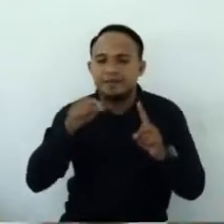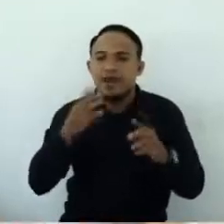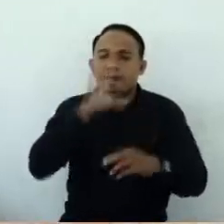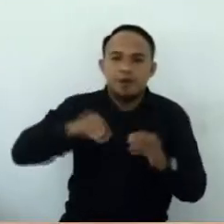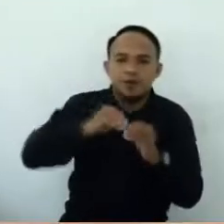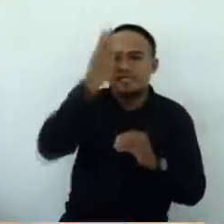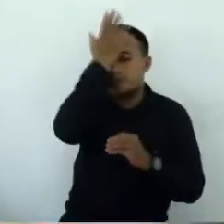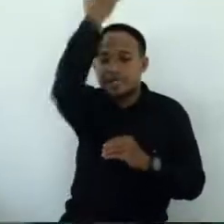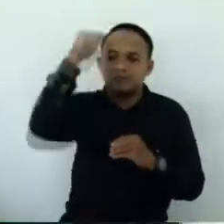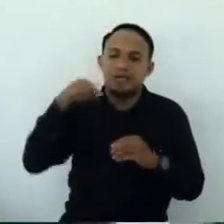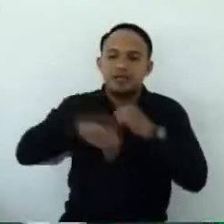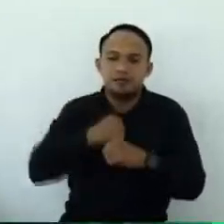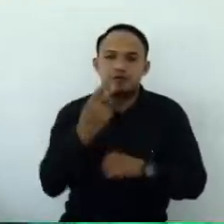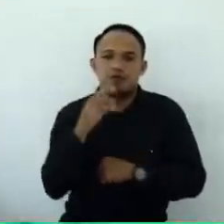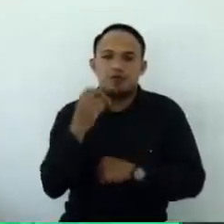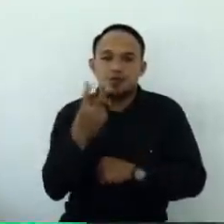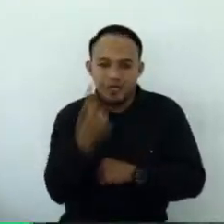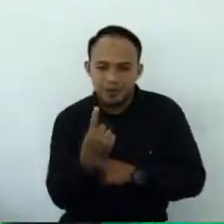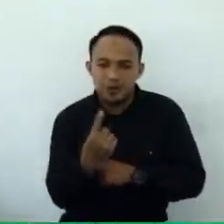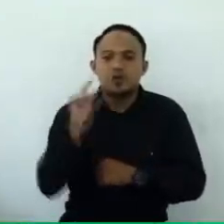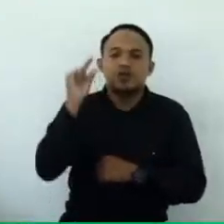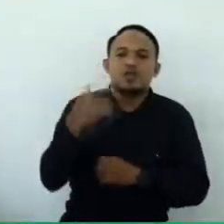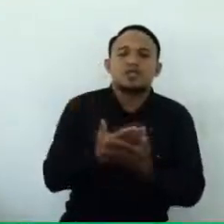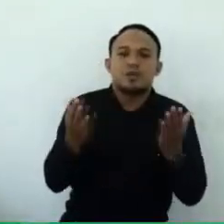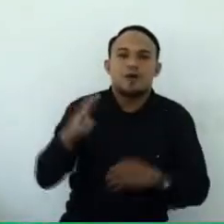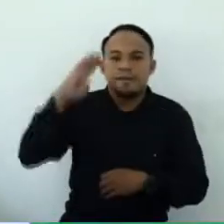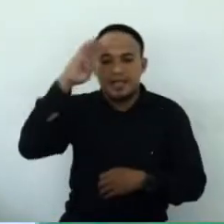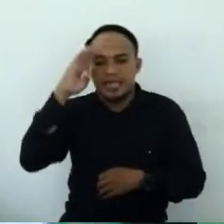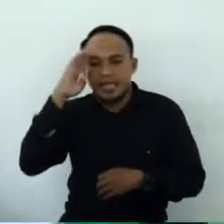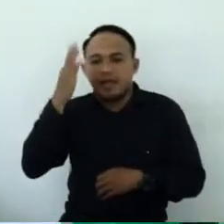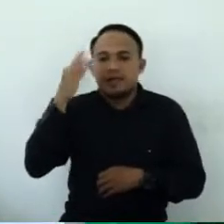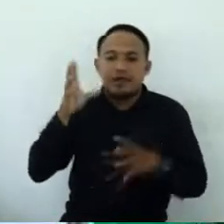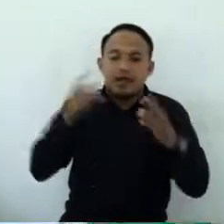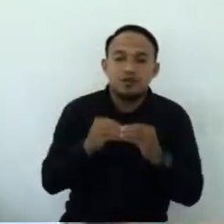untuk semua kabupaten di provinsi Gorontalo